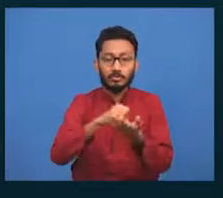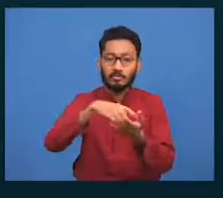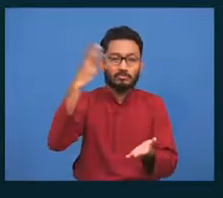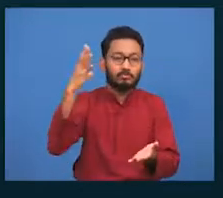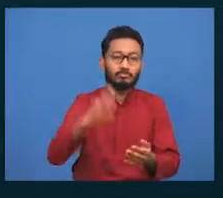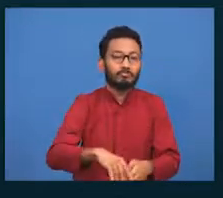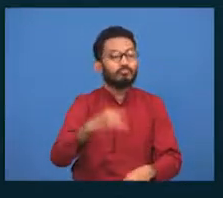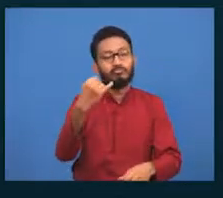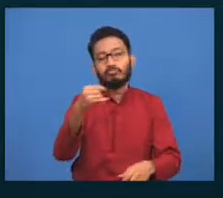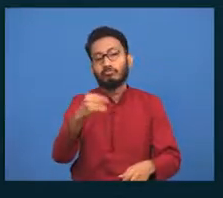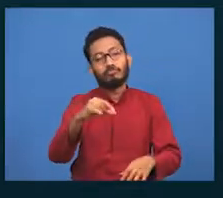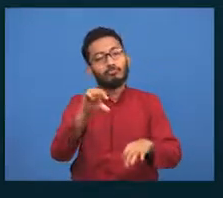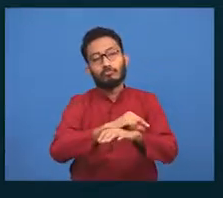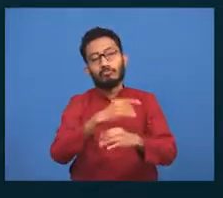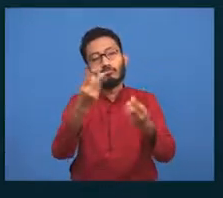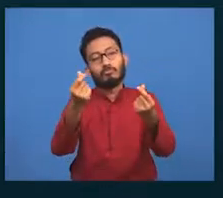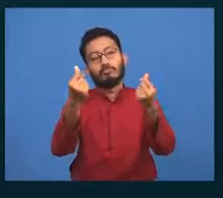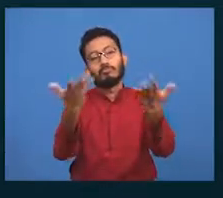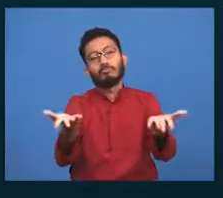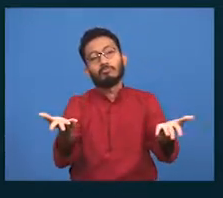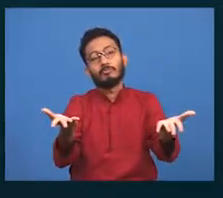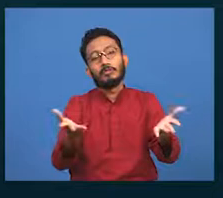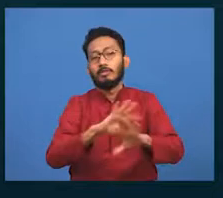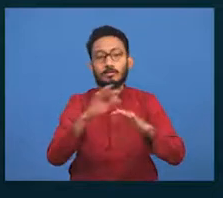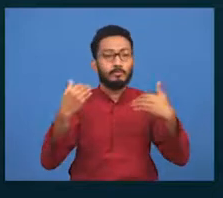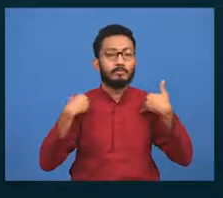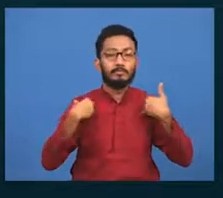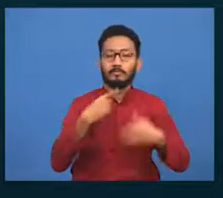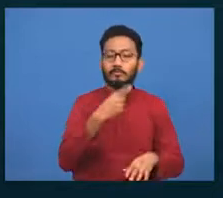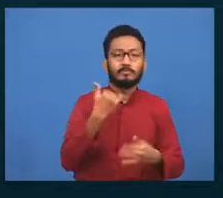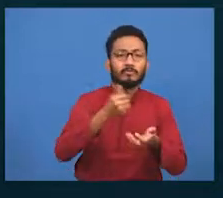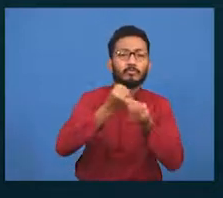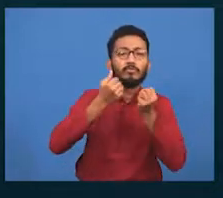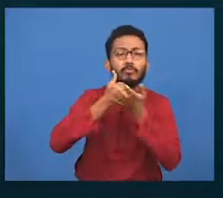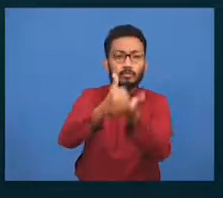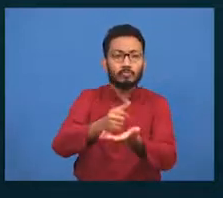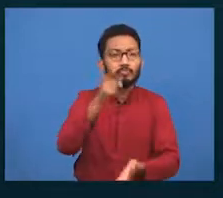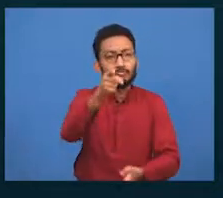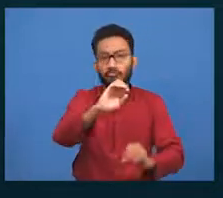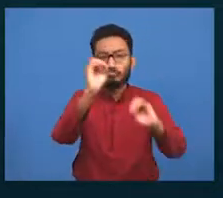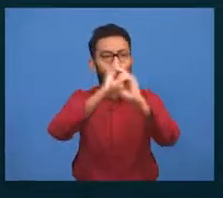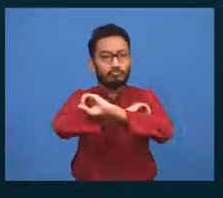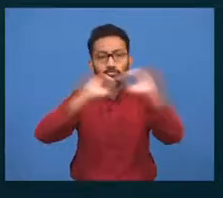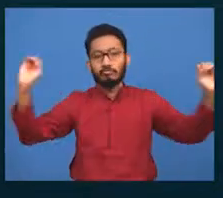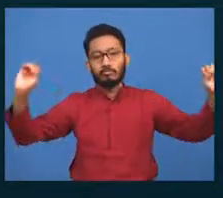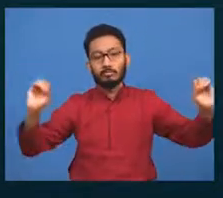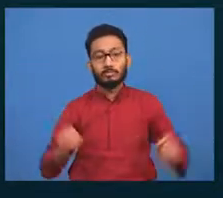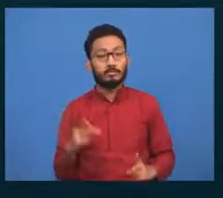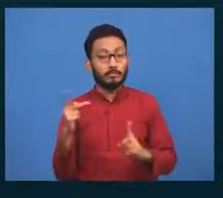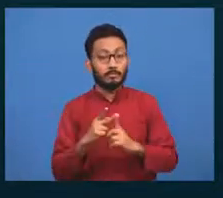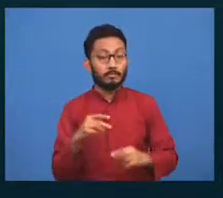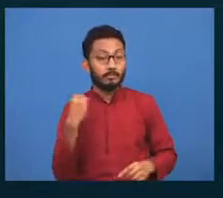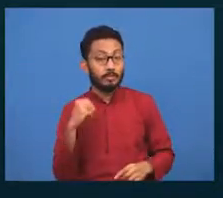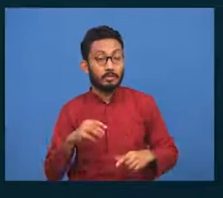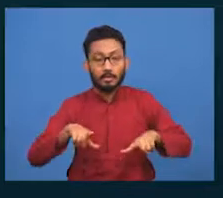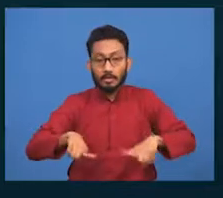berguna kerana tidak ada siapa yang dapat menolong dan memberi syafaat kepada mereka selain